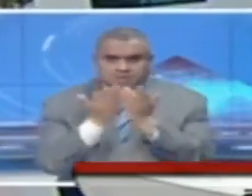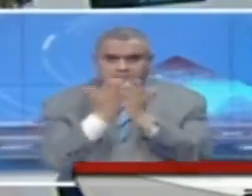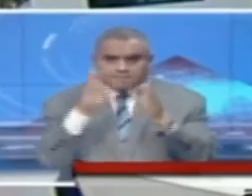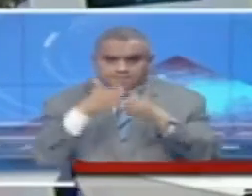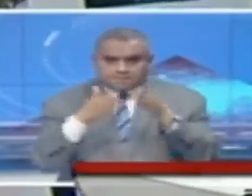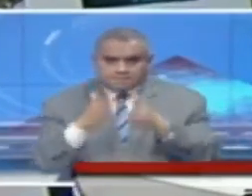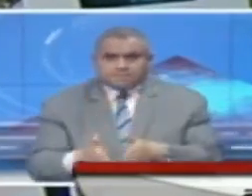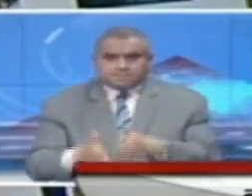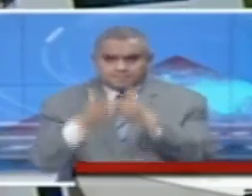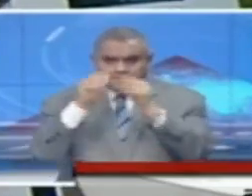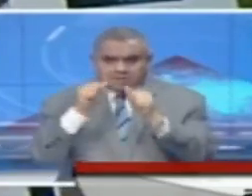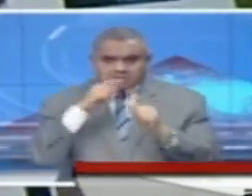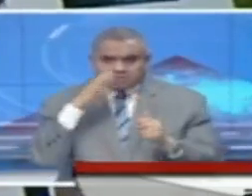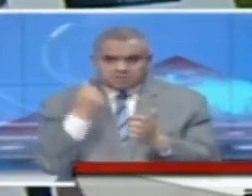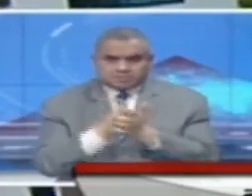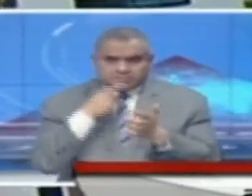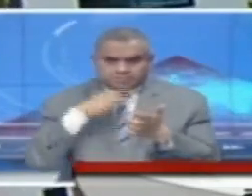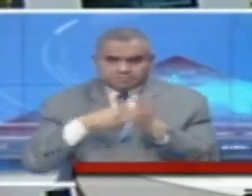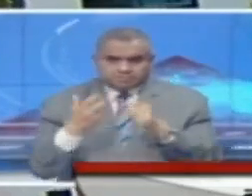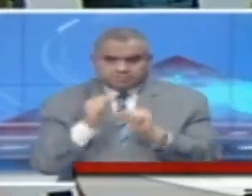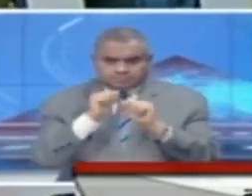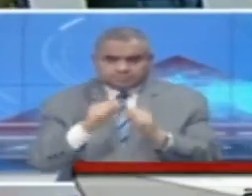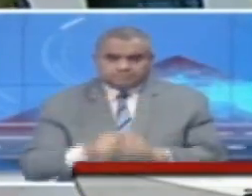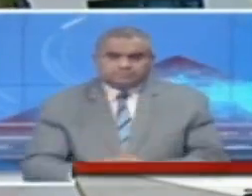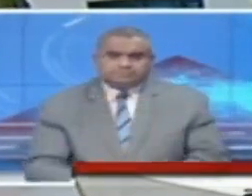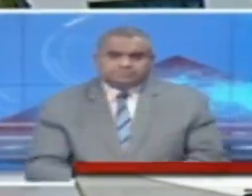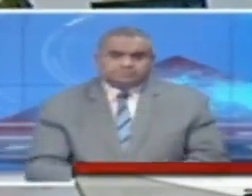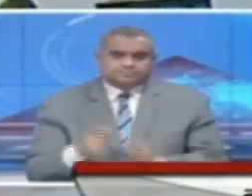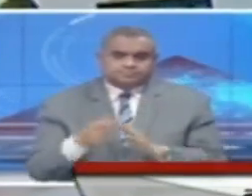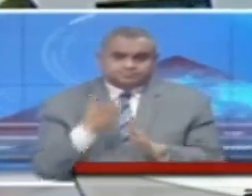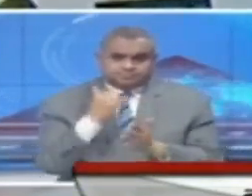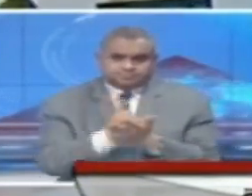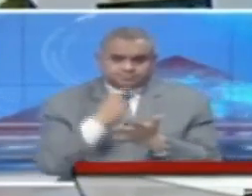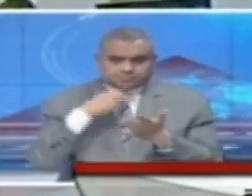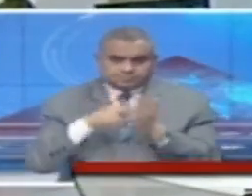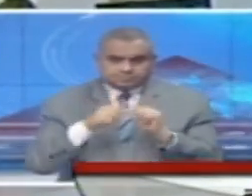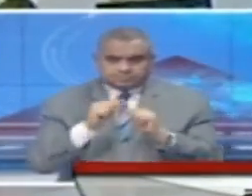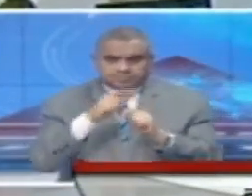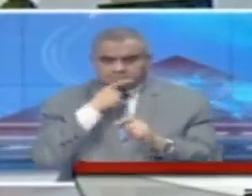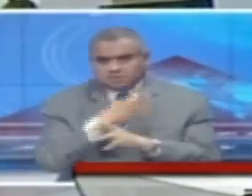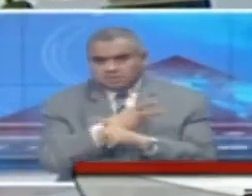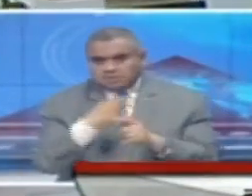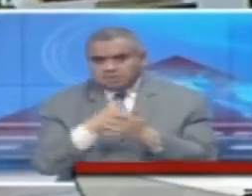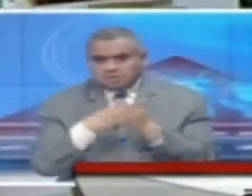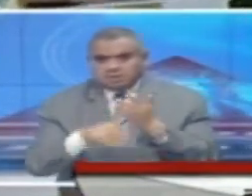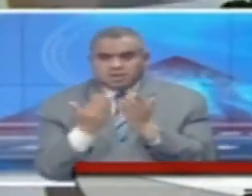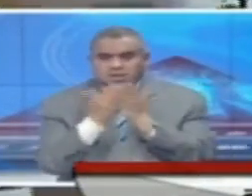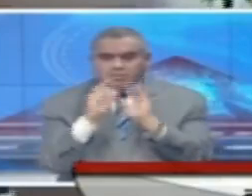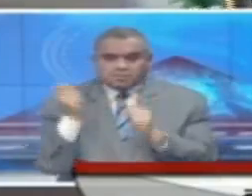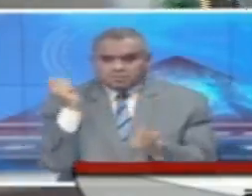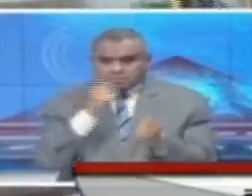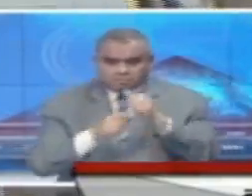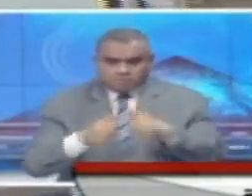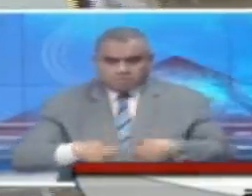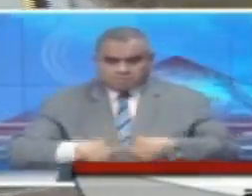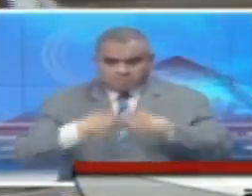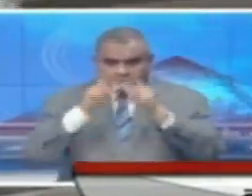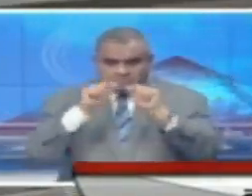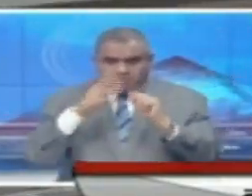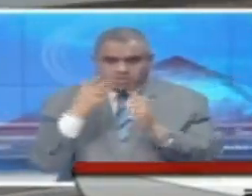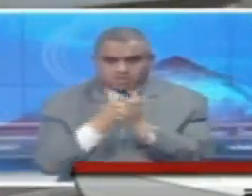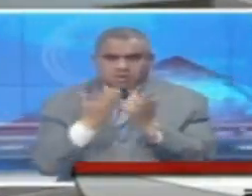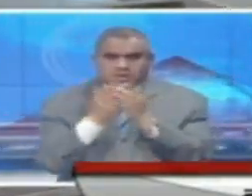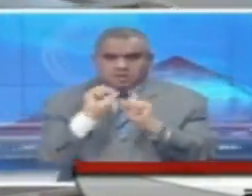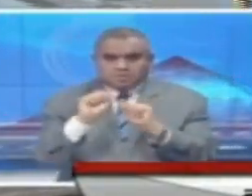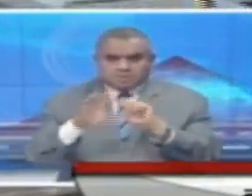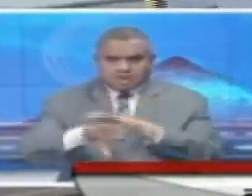دور واحد حضرتك، عبارة عن 20 ورشة، وطبعا معاه حرصنا ان كل المجمعات يكون معاها معارض علشان لعرض